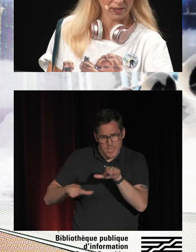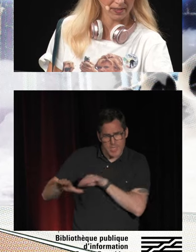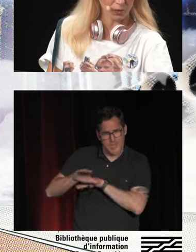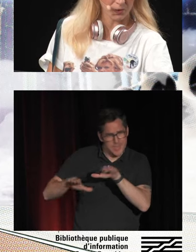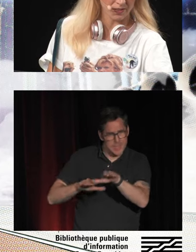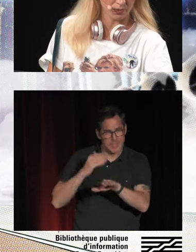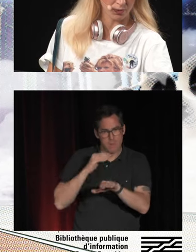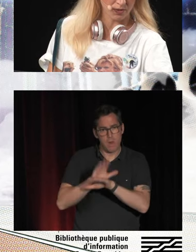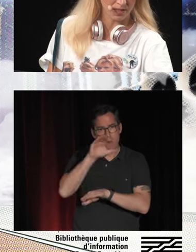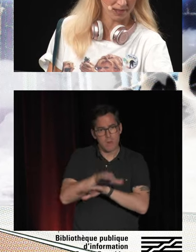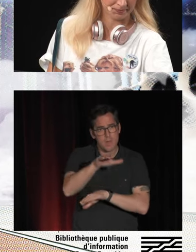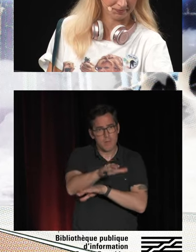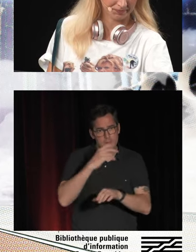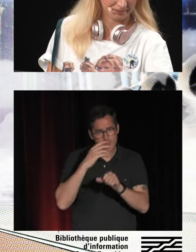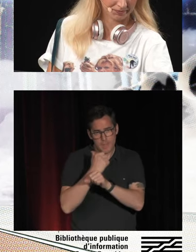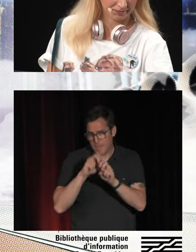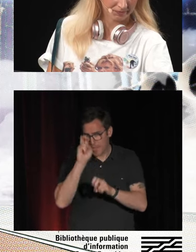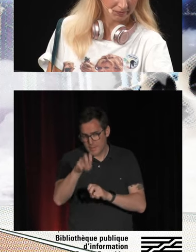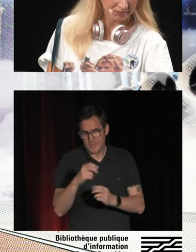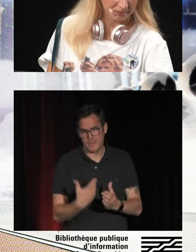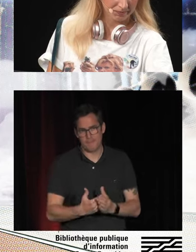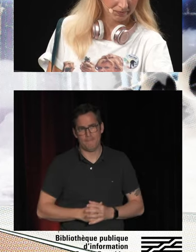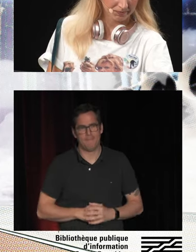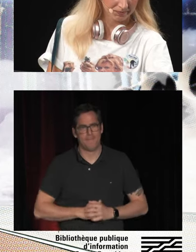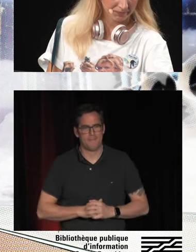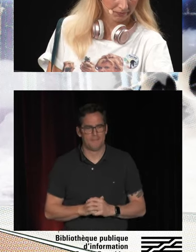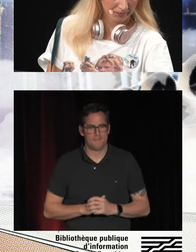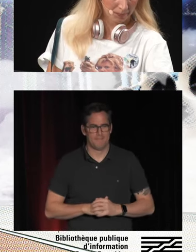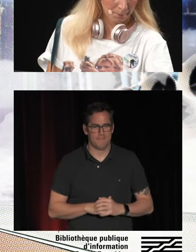bien de pouvoir faire des raccourcis de ce style.